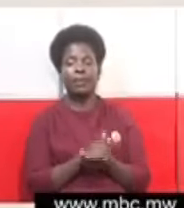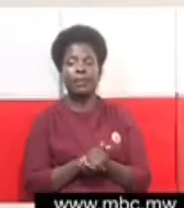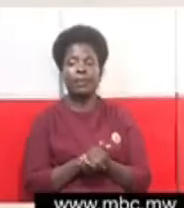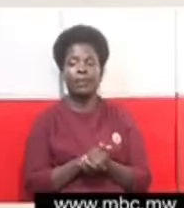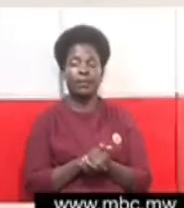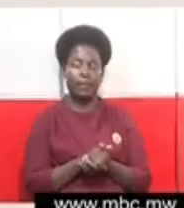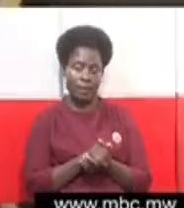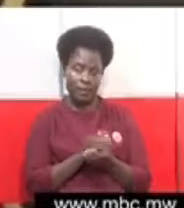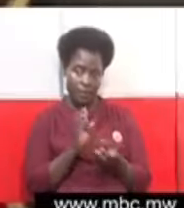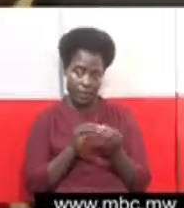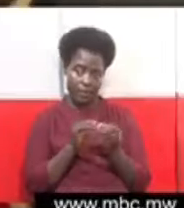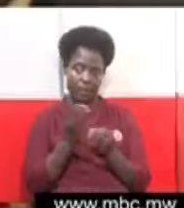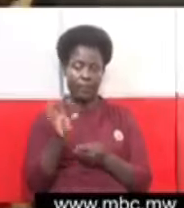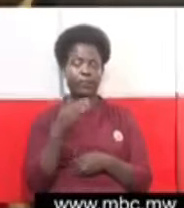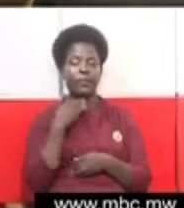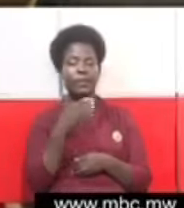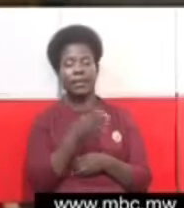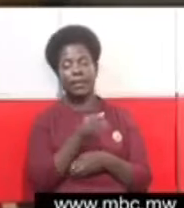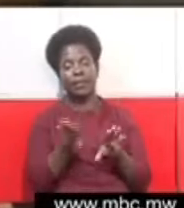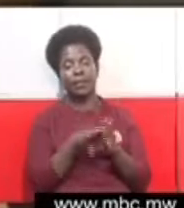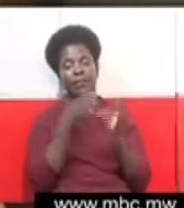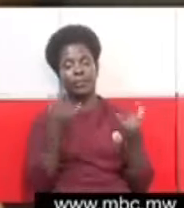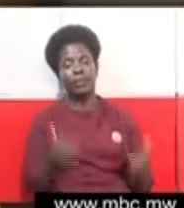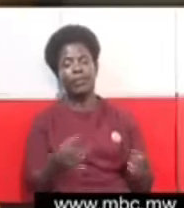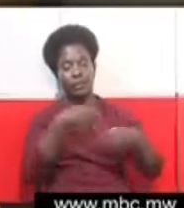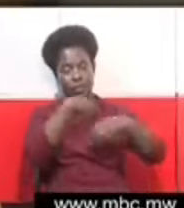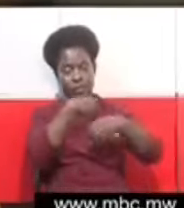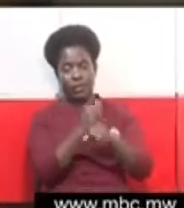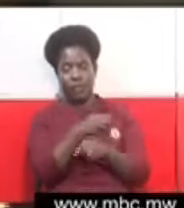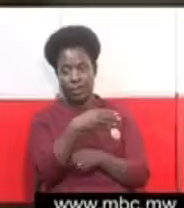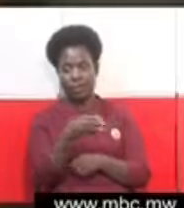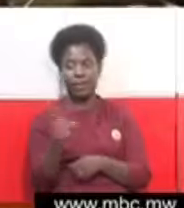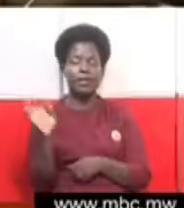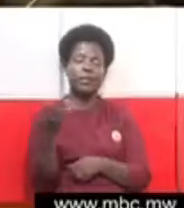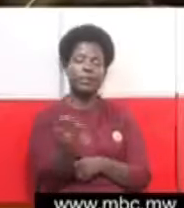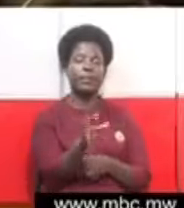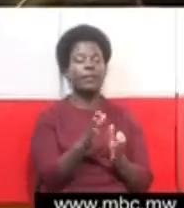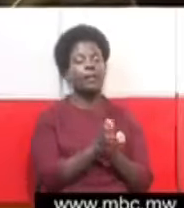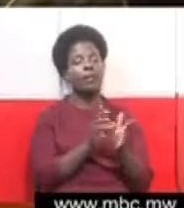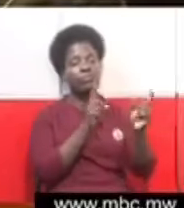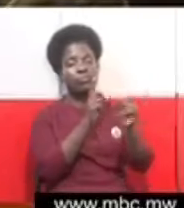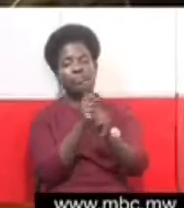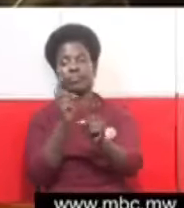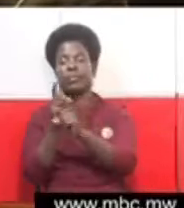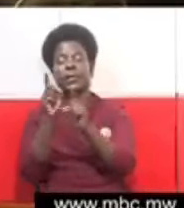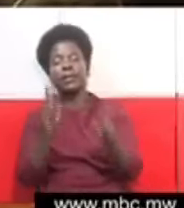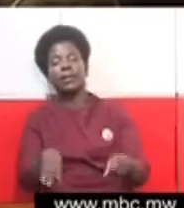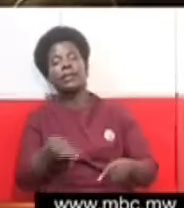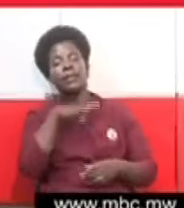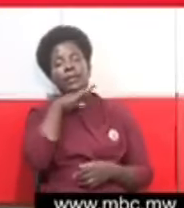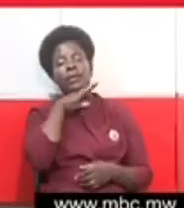izipa ngandarama. Paka dalibano bungwe lopereka madzi la Blantyre Water Board limafikira anthu osachepera 1.4